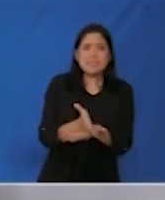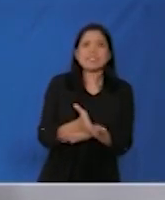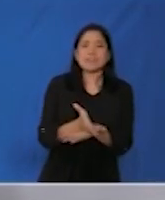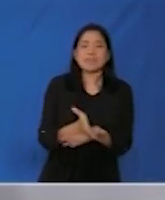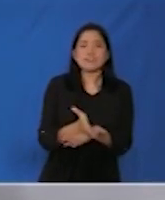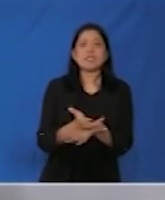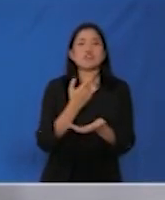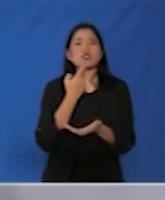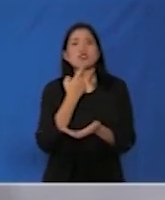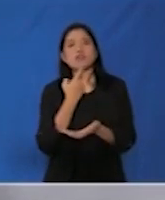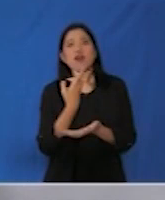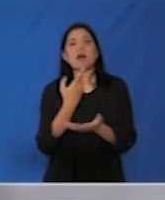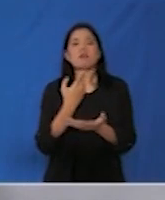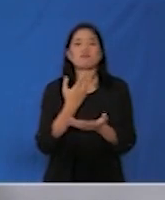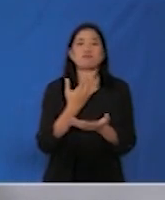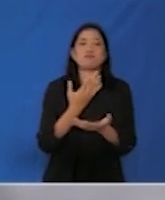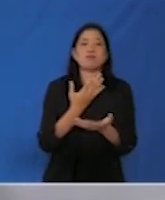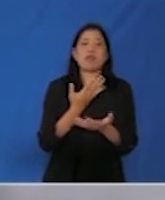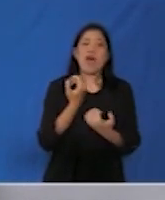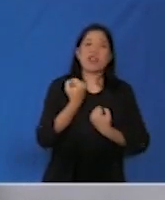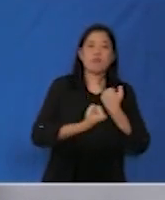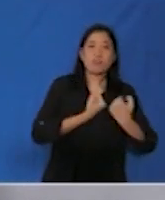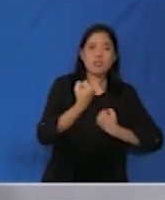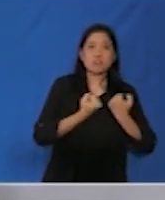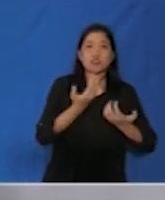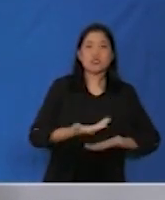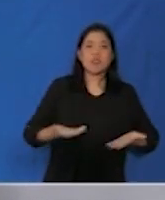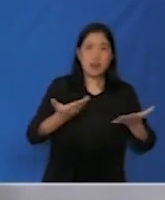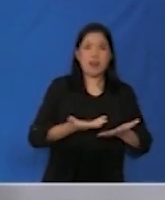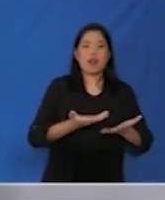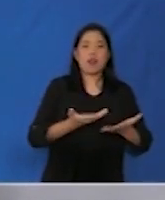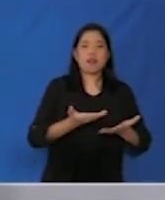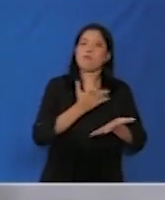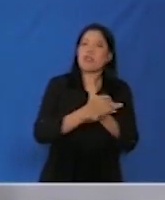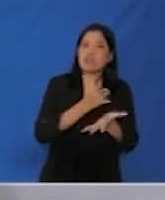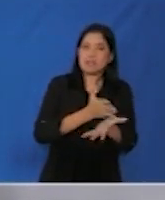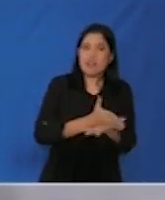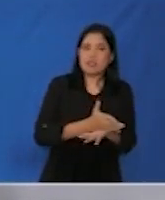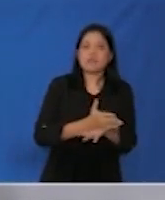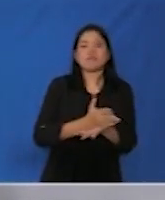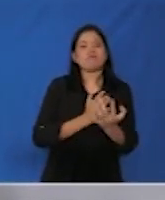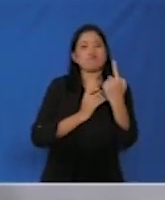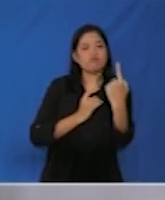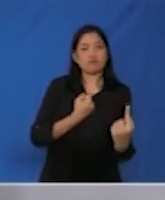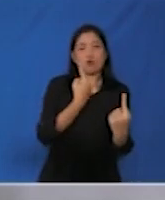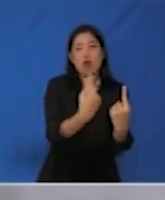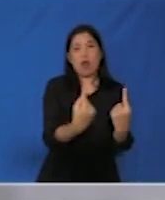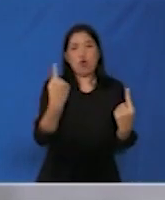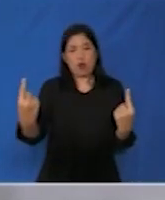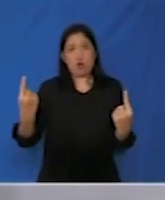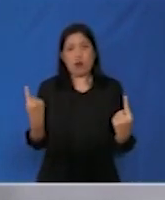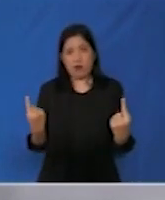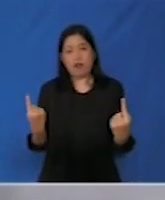tentang pembatasan-pembatasan aktivitas sosial orang perorang yang